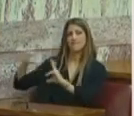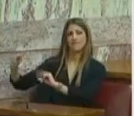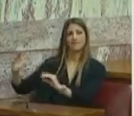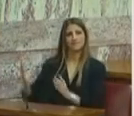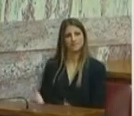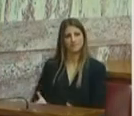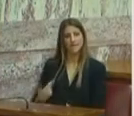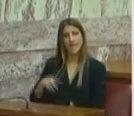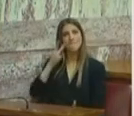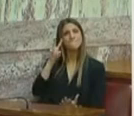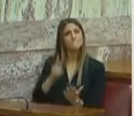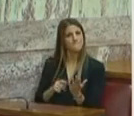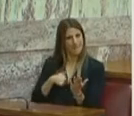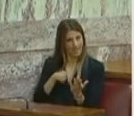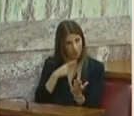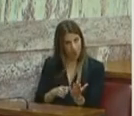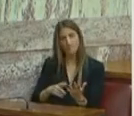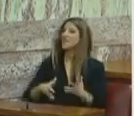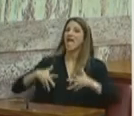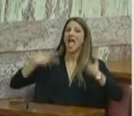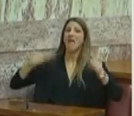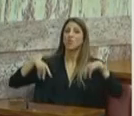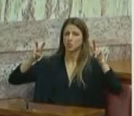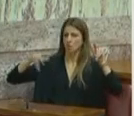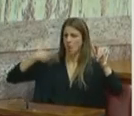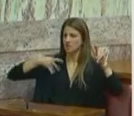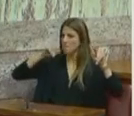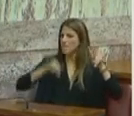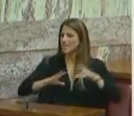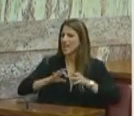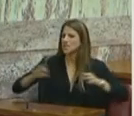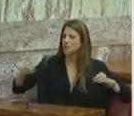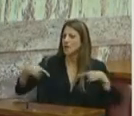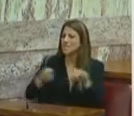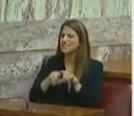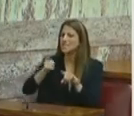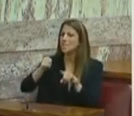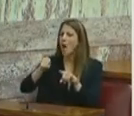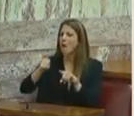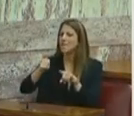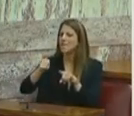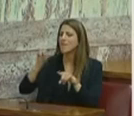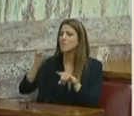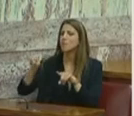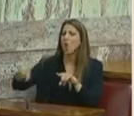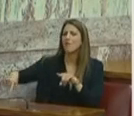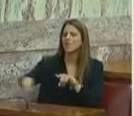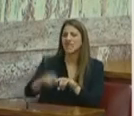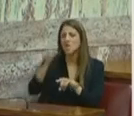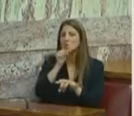ποίημα. «Ενθουσιώδης πάντα ήμουν στην ιστορία, με τον Μωάμεθ τον Πορφητή μπροστά έστρεξα στην